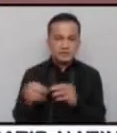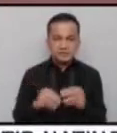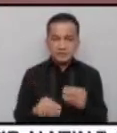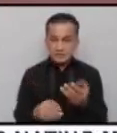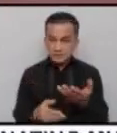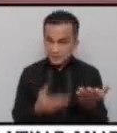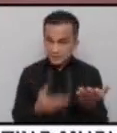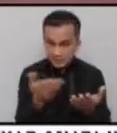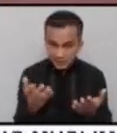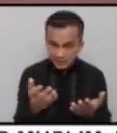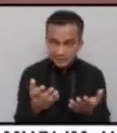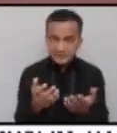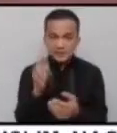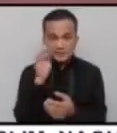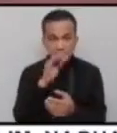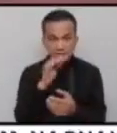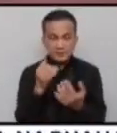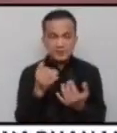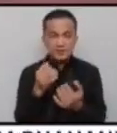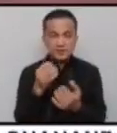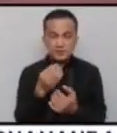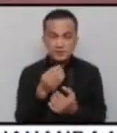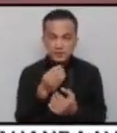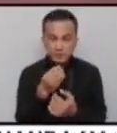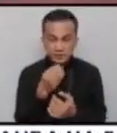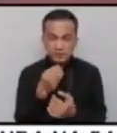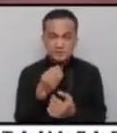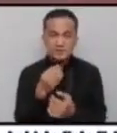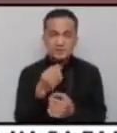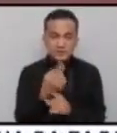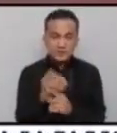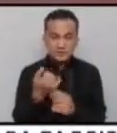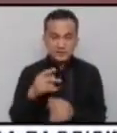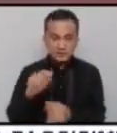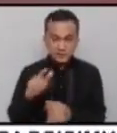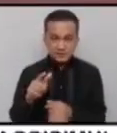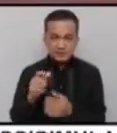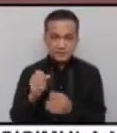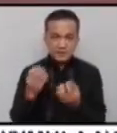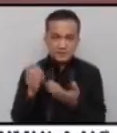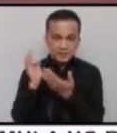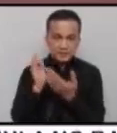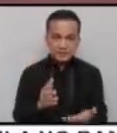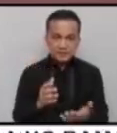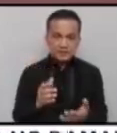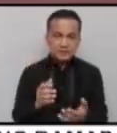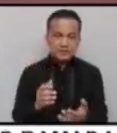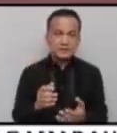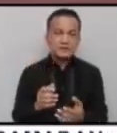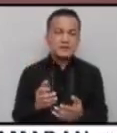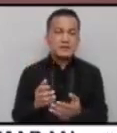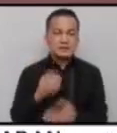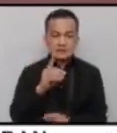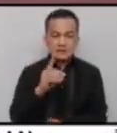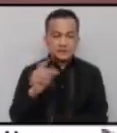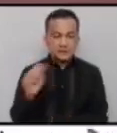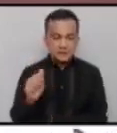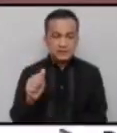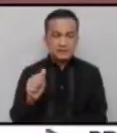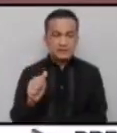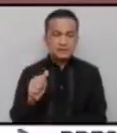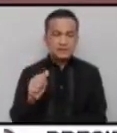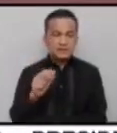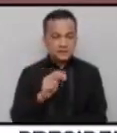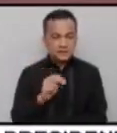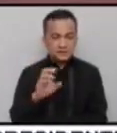Filipino Food Month ngayong buwan ng Abril, madami po tayong activities brought to you by the Department of Agriculture, the National Commission for